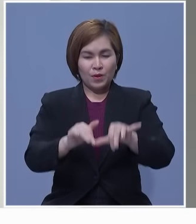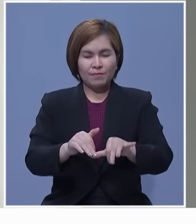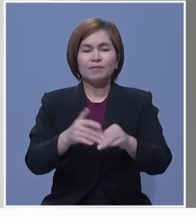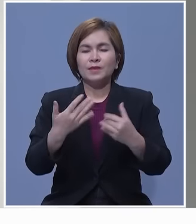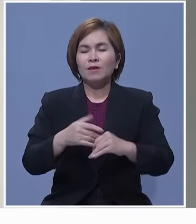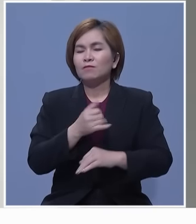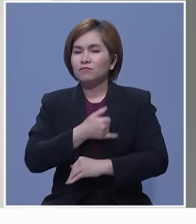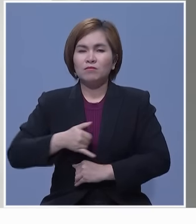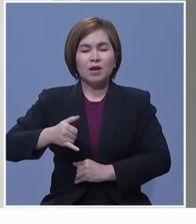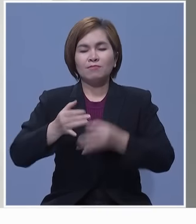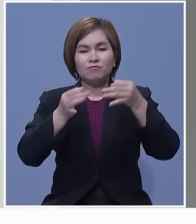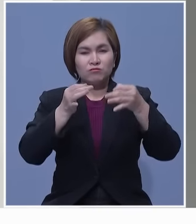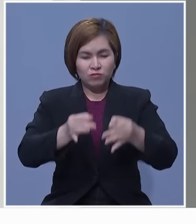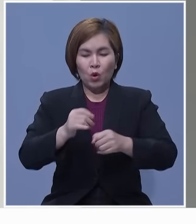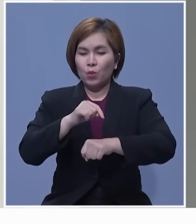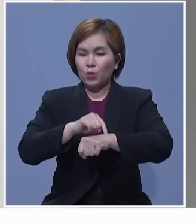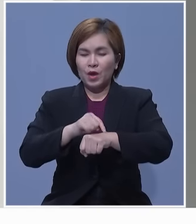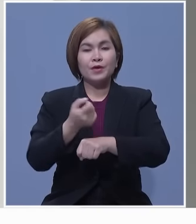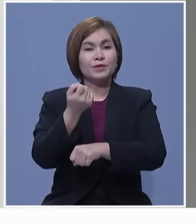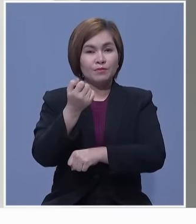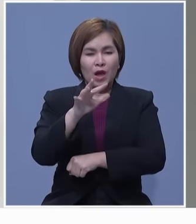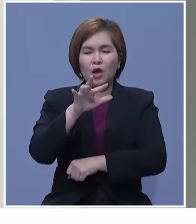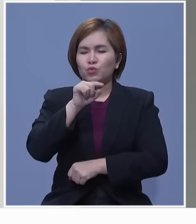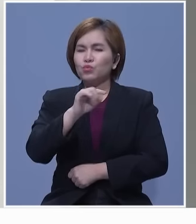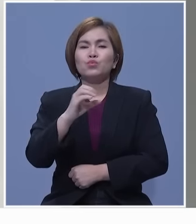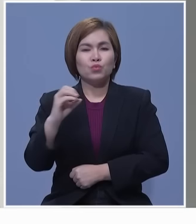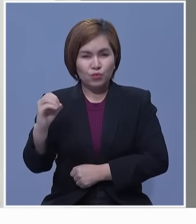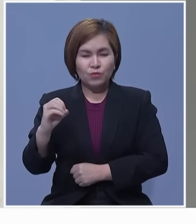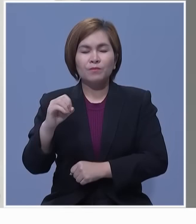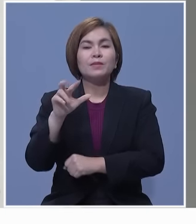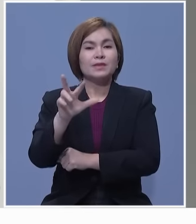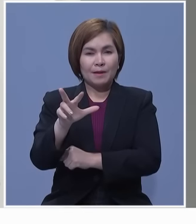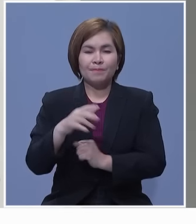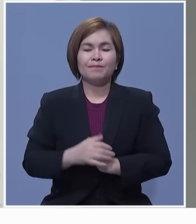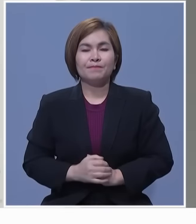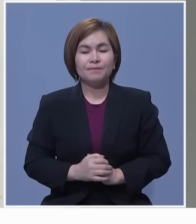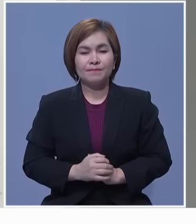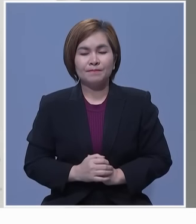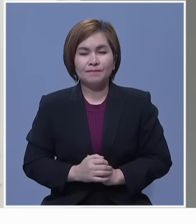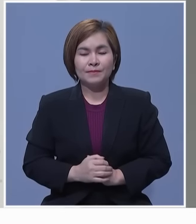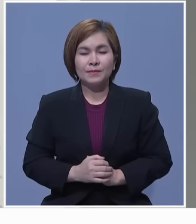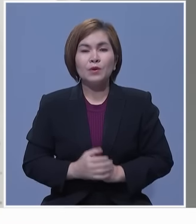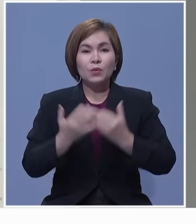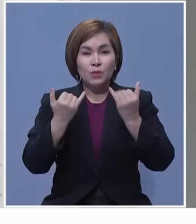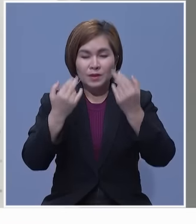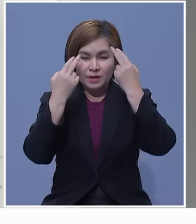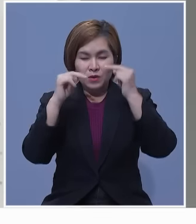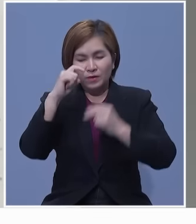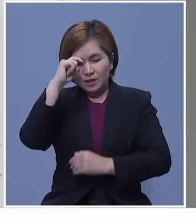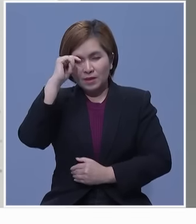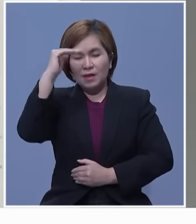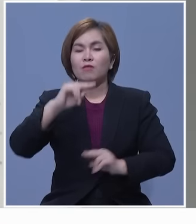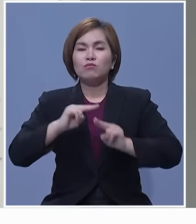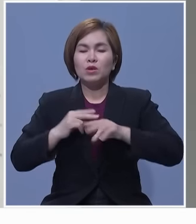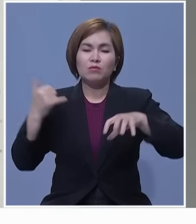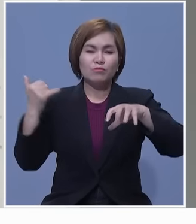กนั่งบัลลังก์เพื่ออ่านคำวินิจฉัยในเวลา 15:00 นนะคะซึ่งวันนี้ค่ะฝ่ายผู้ถูกร้องคือนายเศรษฐาไม่ได้มาฟังคำวินิจฉัยด้วยตัว